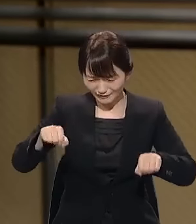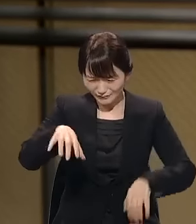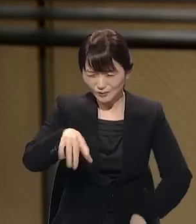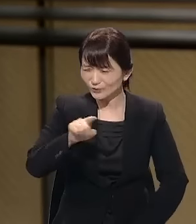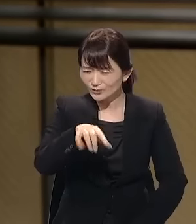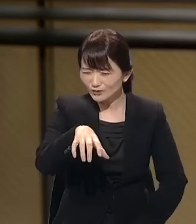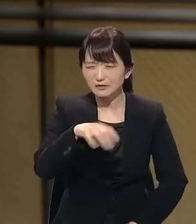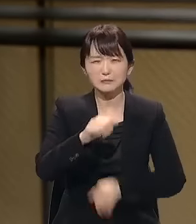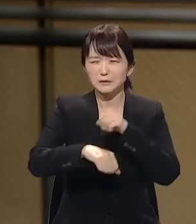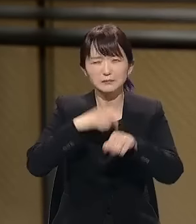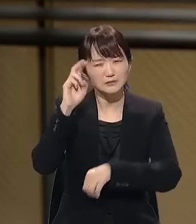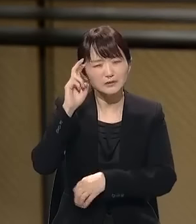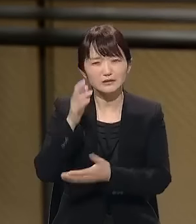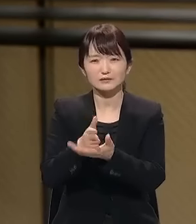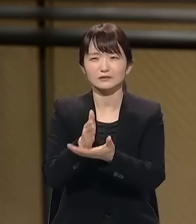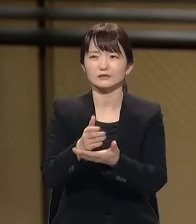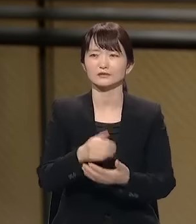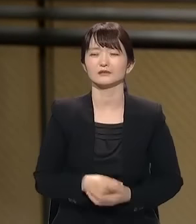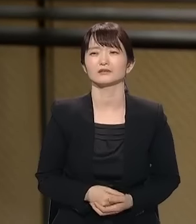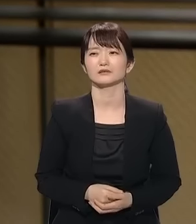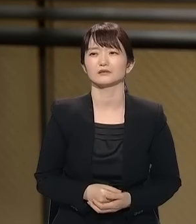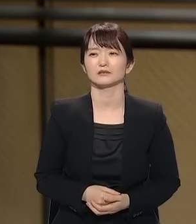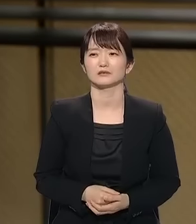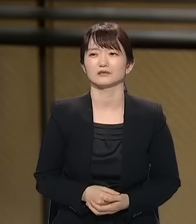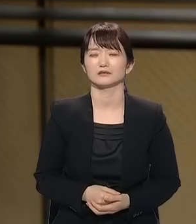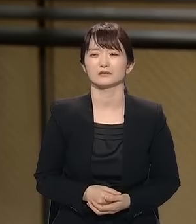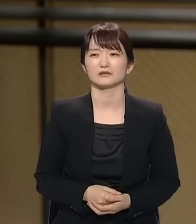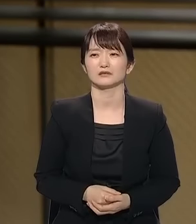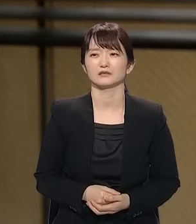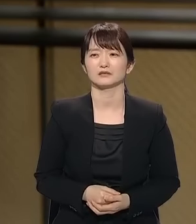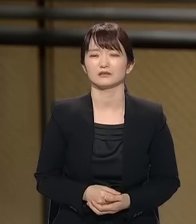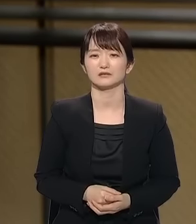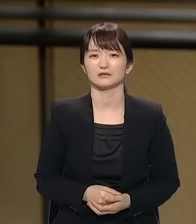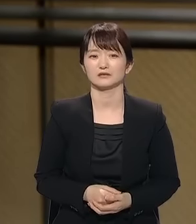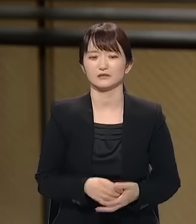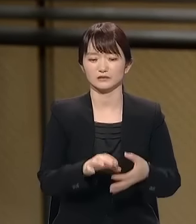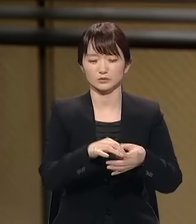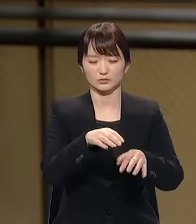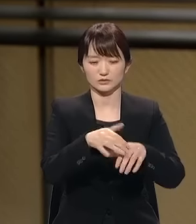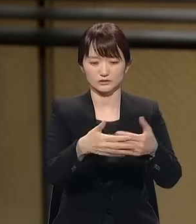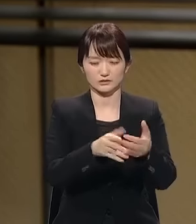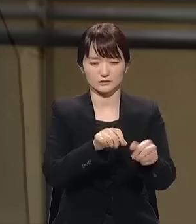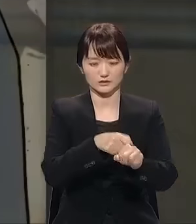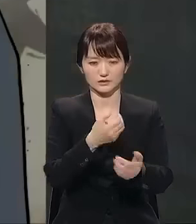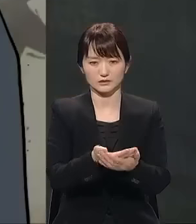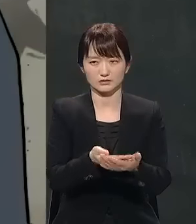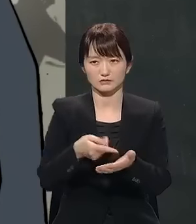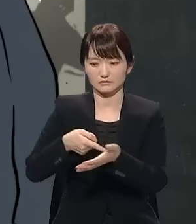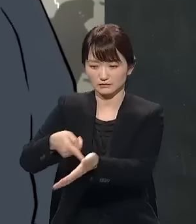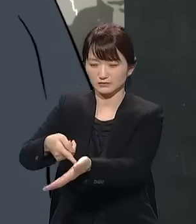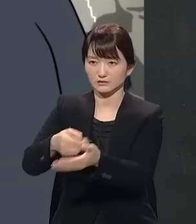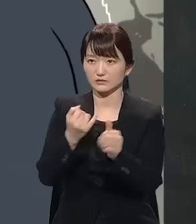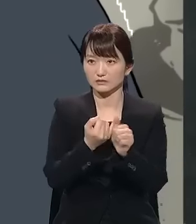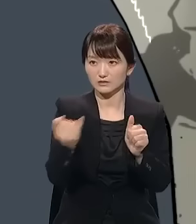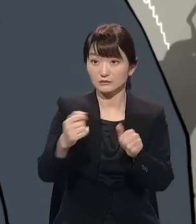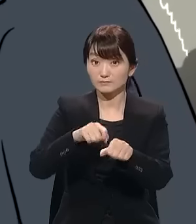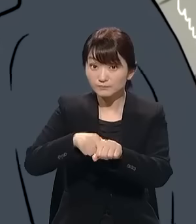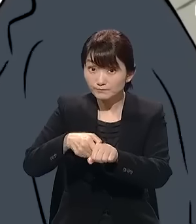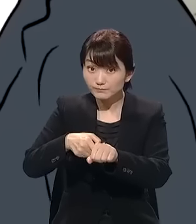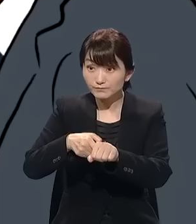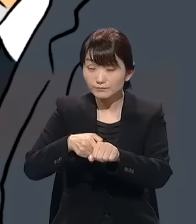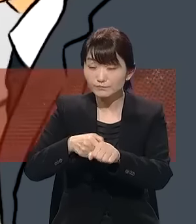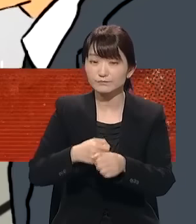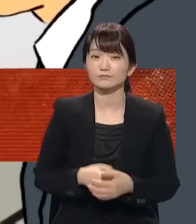마시고요 근데 이제 거기이 소속 기관에 징계를 해 달라고 진정서를 넣었다고 합니다 근데 아내가 징계를 받기 받았어요